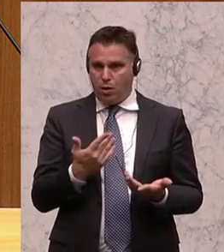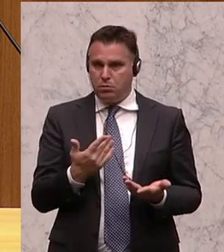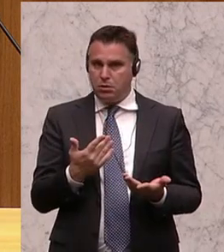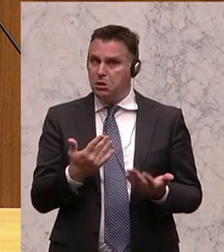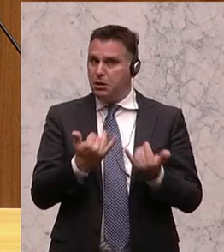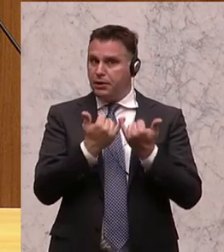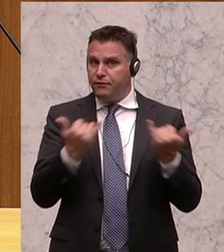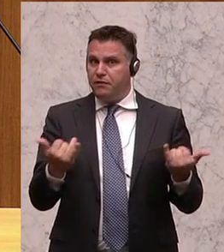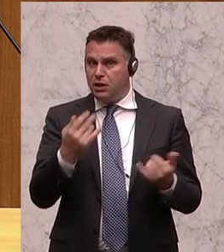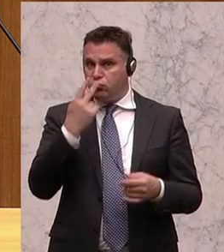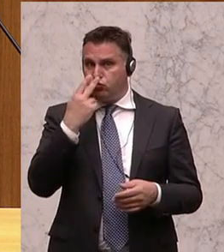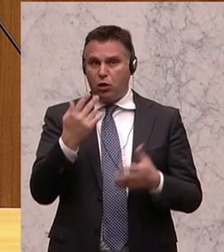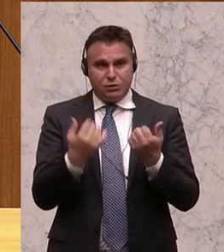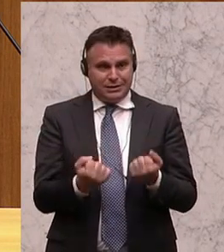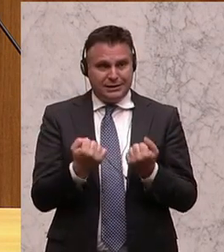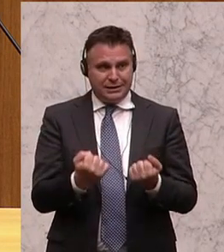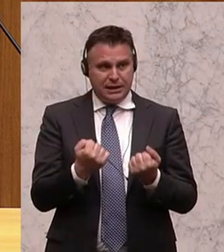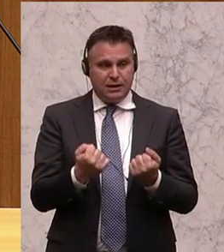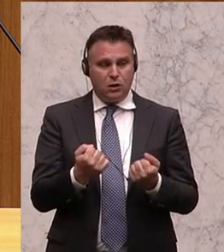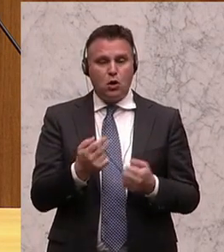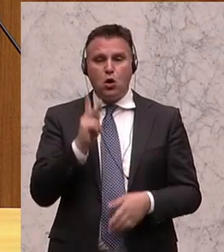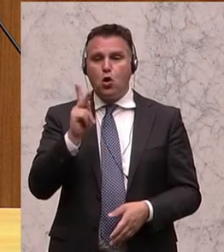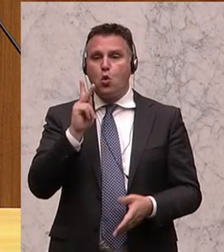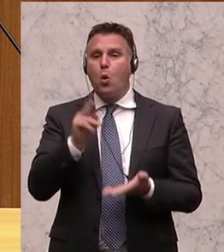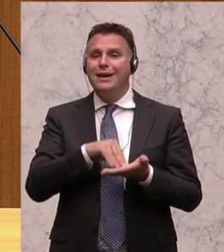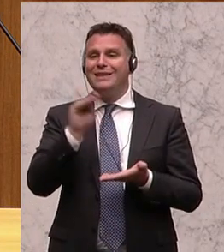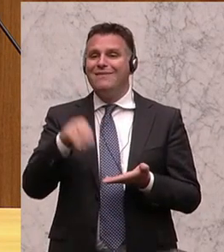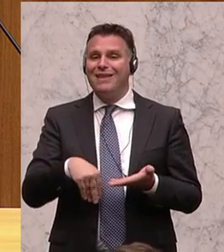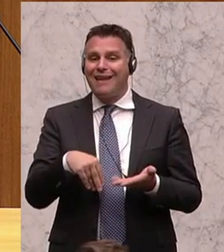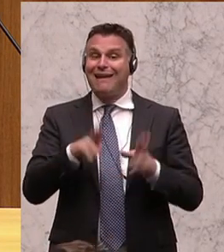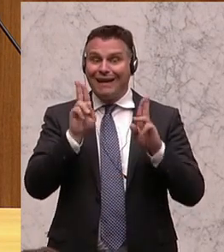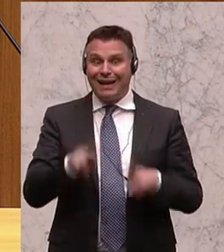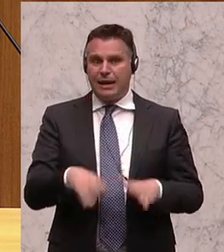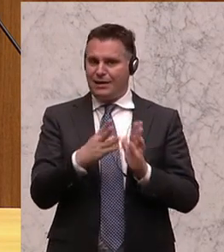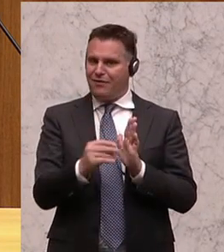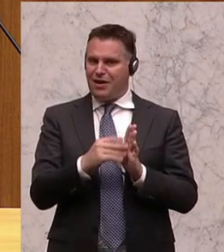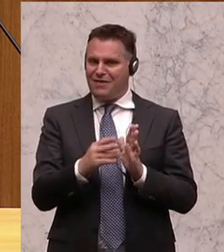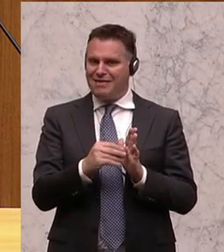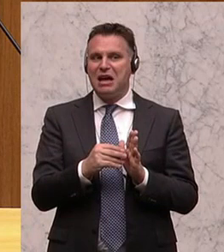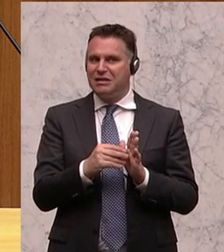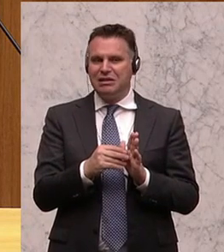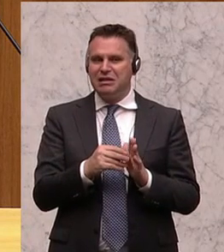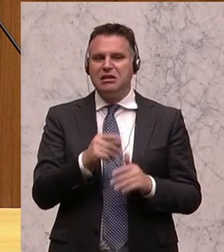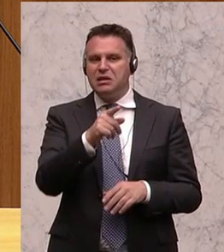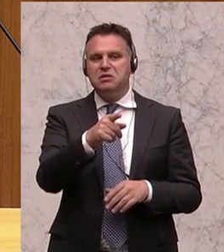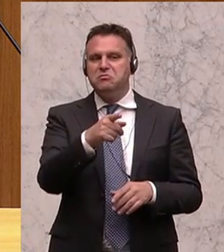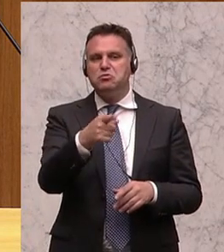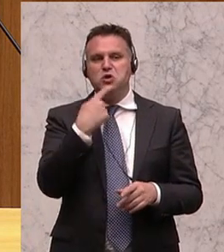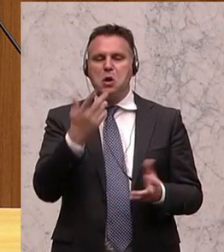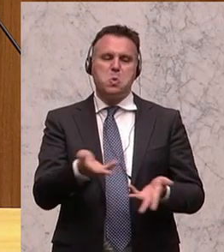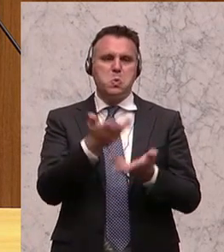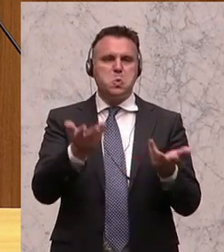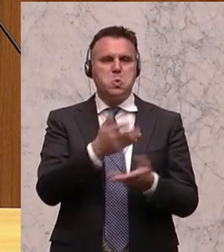ist sichergestellt, dass der richtige Kollektivvertrag zur Anwendung kommt. Und das ist keine Geschichte, die man abtun